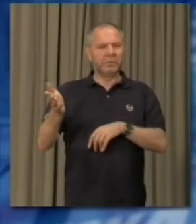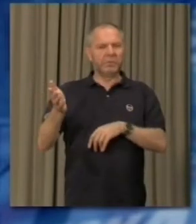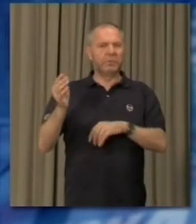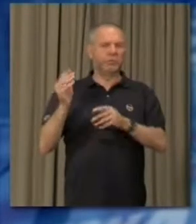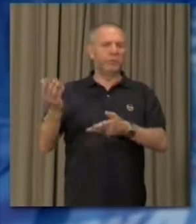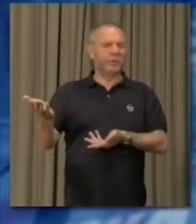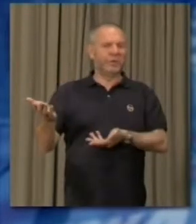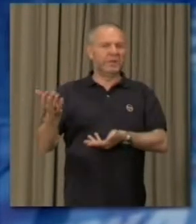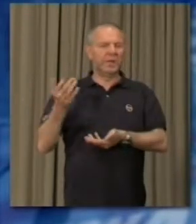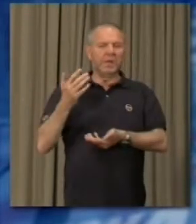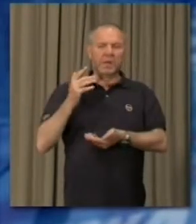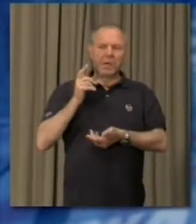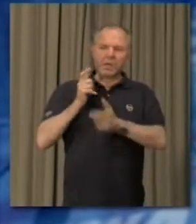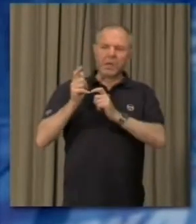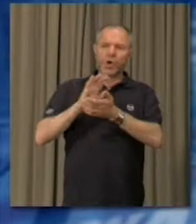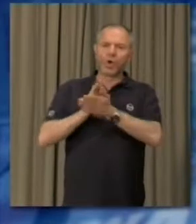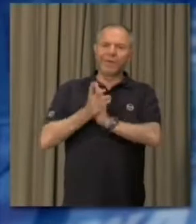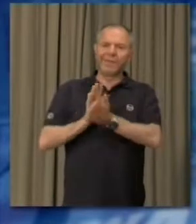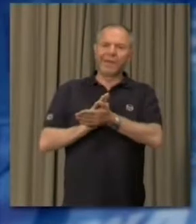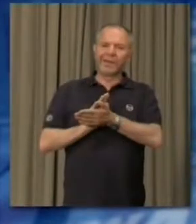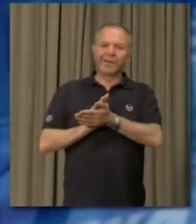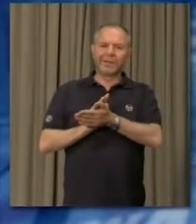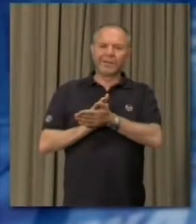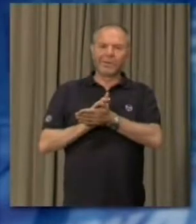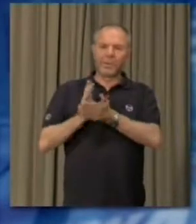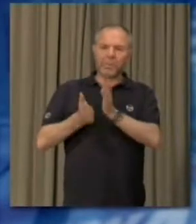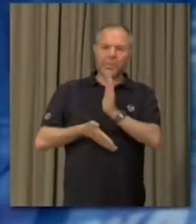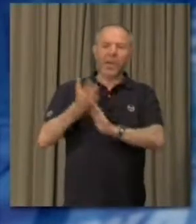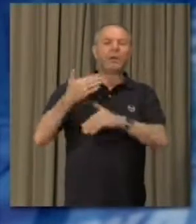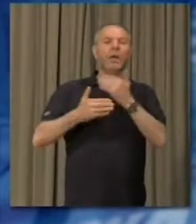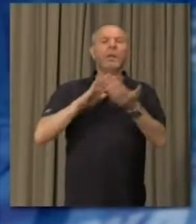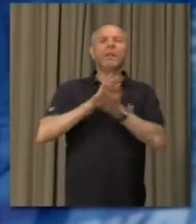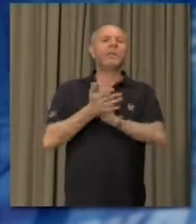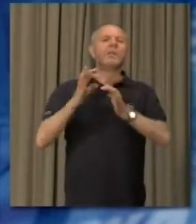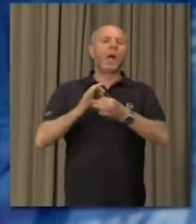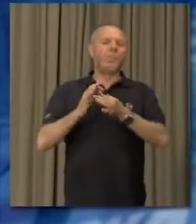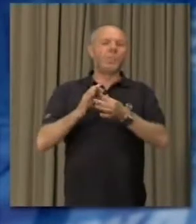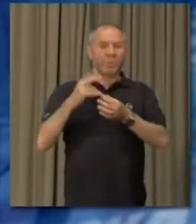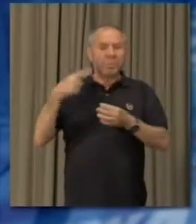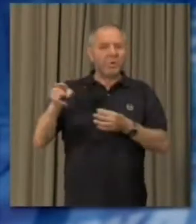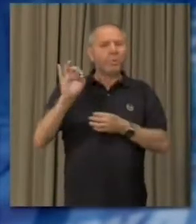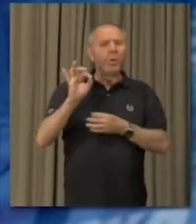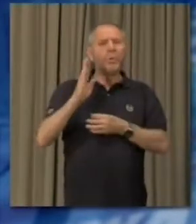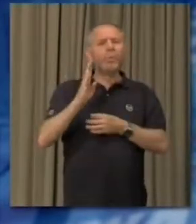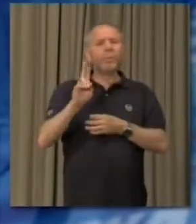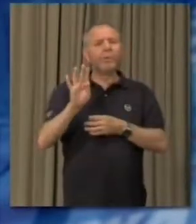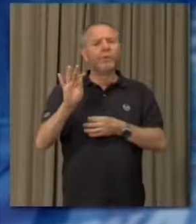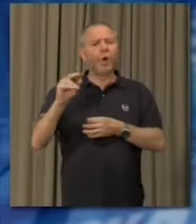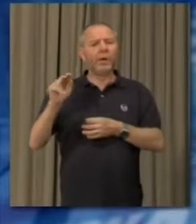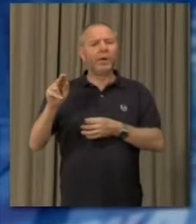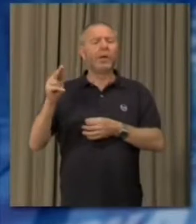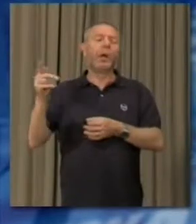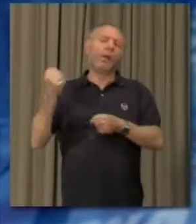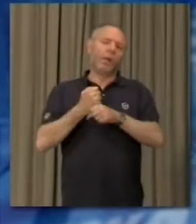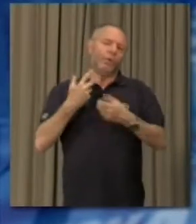veramente eccezionali. Ho fatto un contratto con lui e è nata anche un'amicizia che ci ha portato poi a fare tante cose nella vita, anche nel sociale e in altre